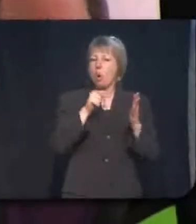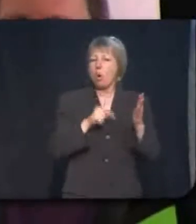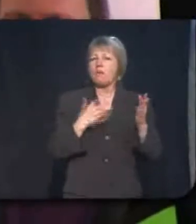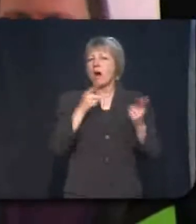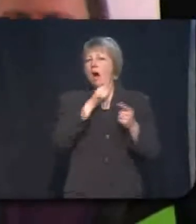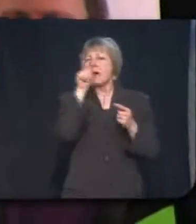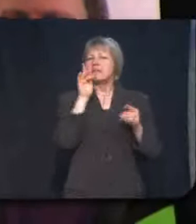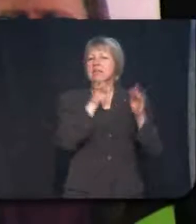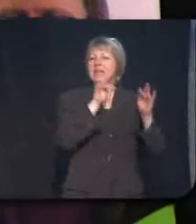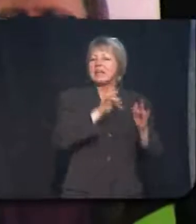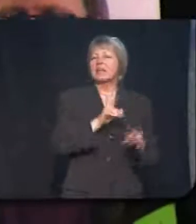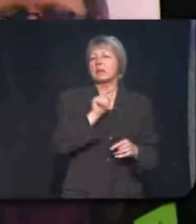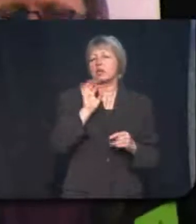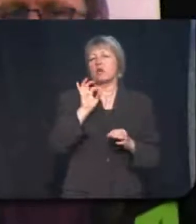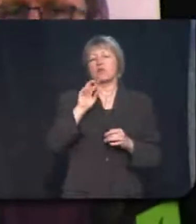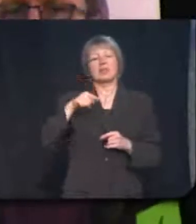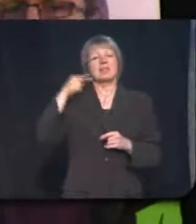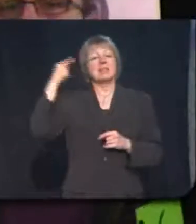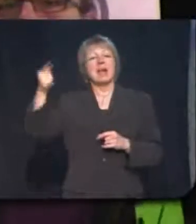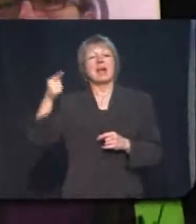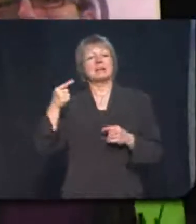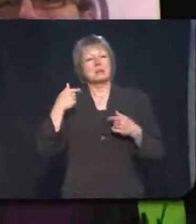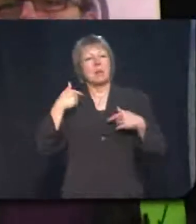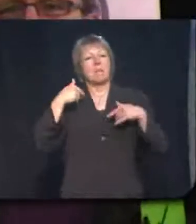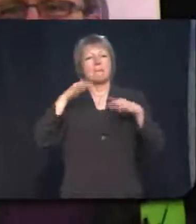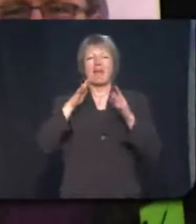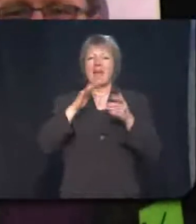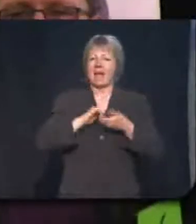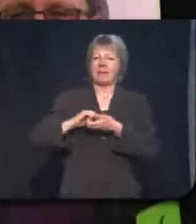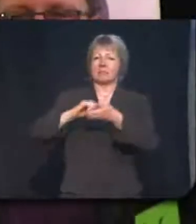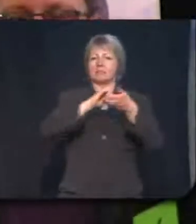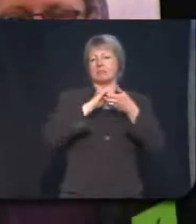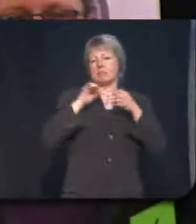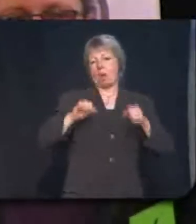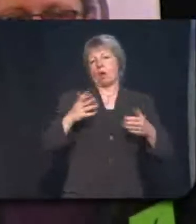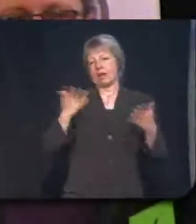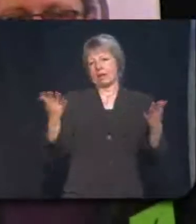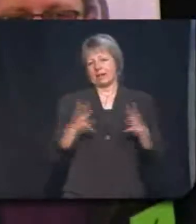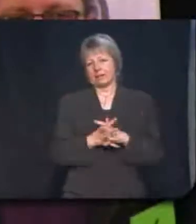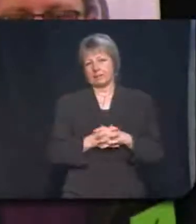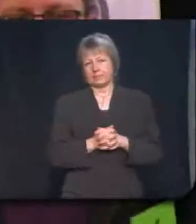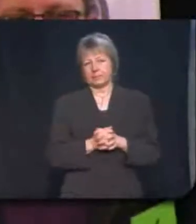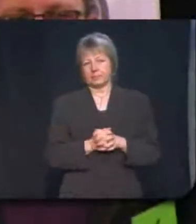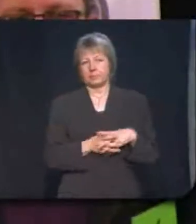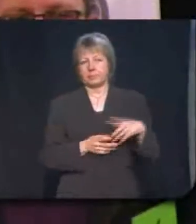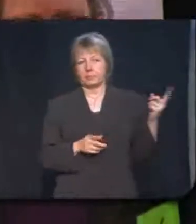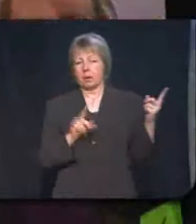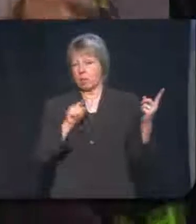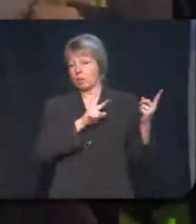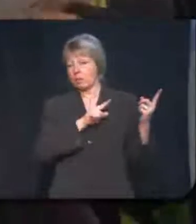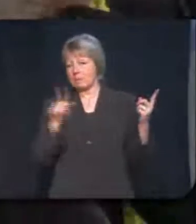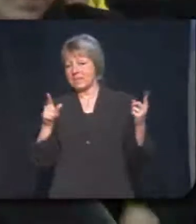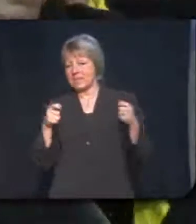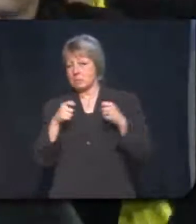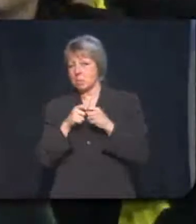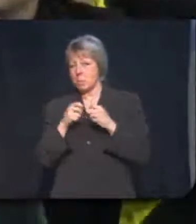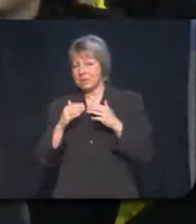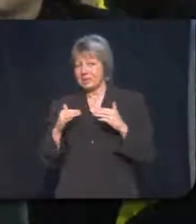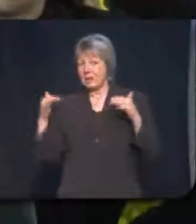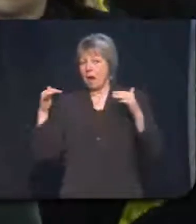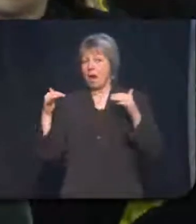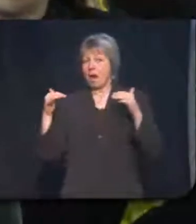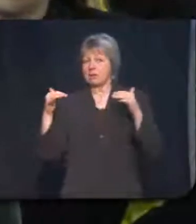so dass wir beim nächsten Mal ähm einen besseren Konsens finden können okay also könnten wir auch praktisch bis zur Bundestagswahl noch eine bessere